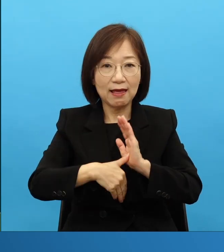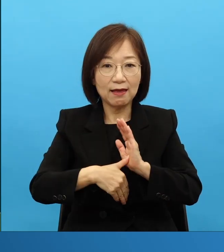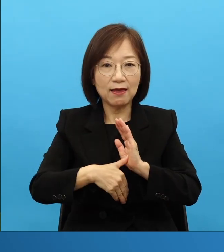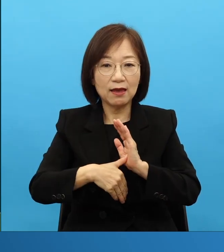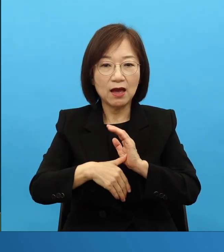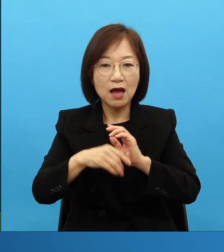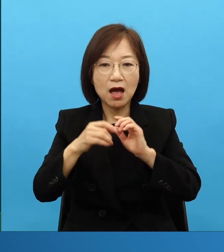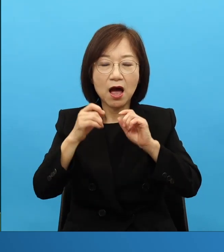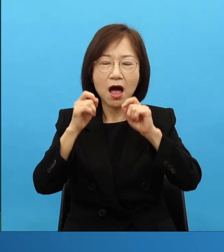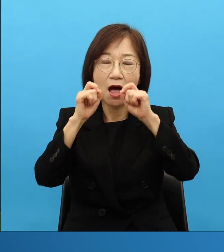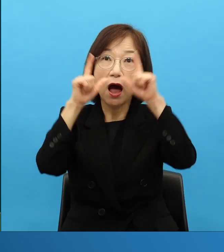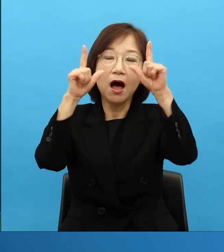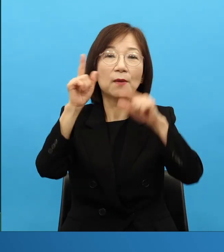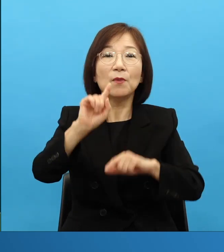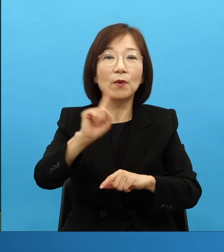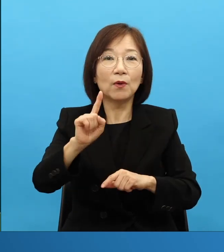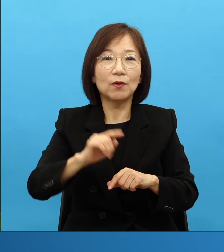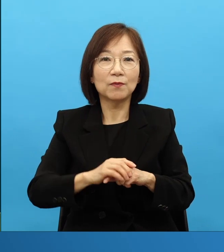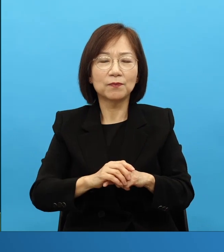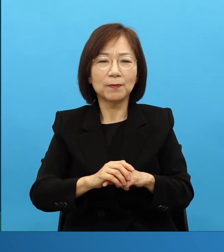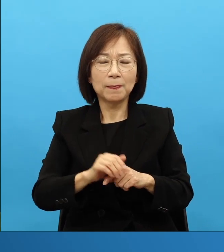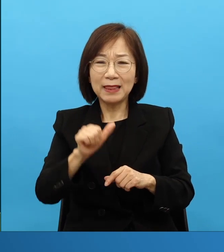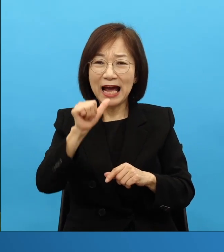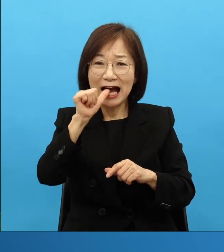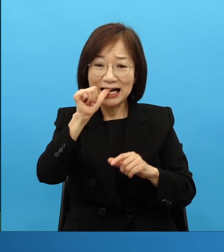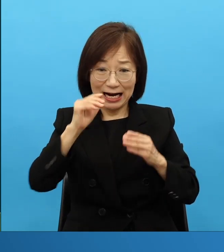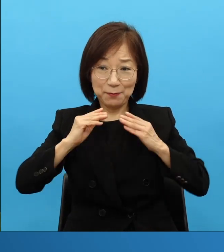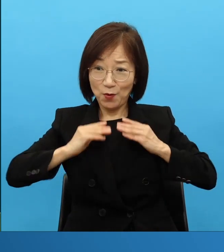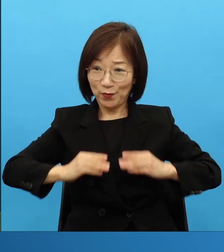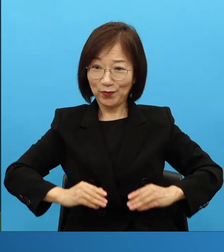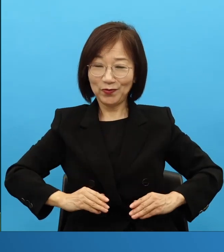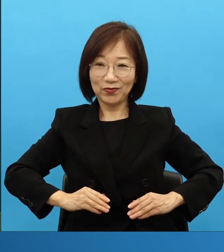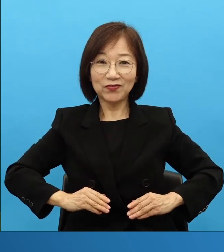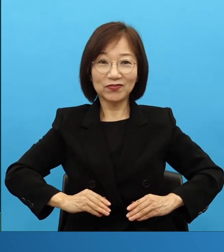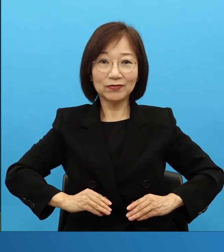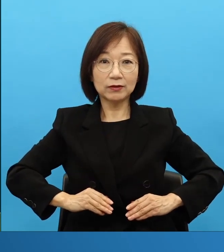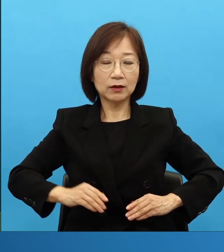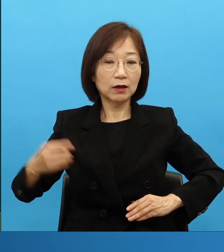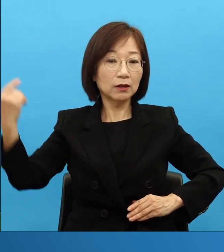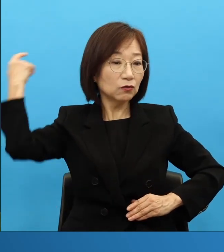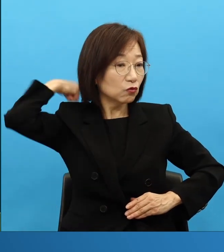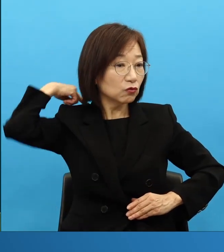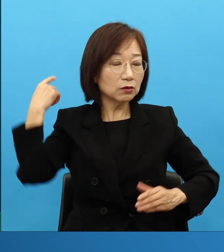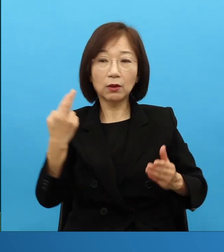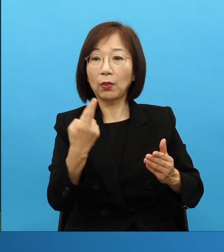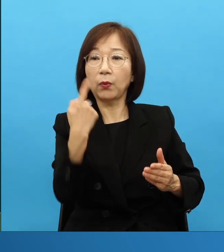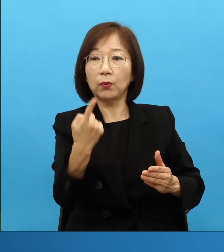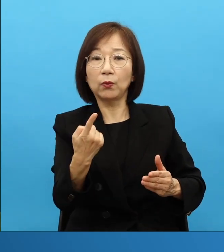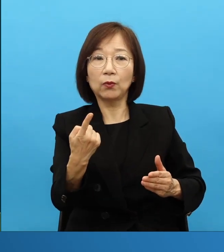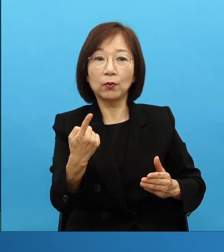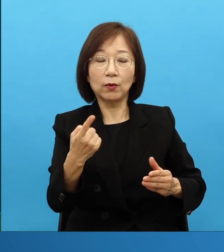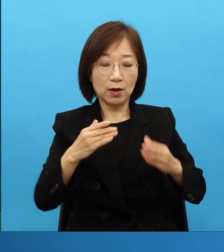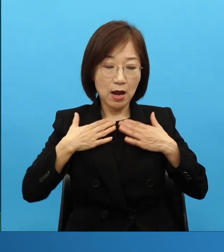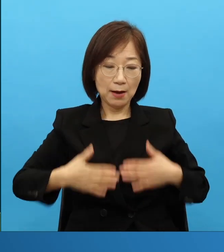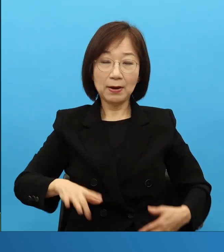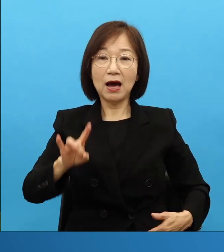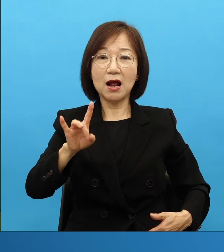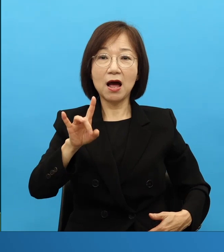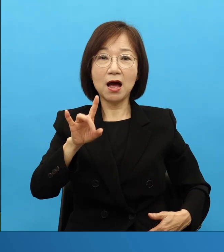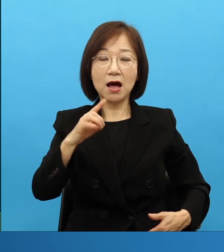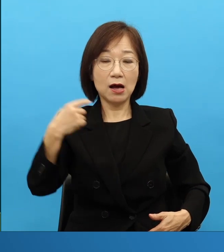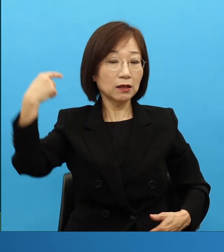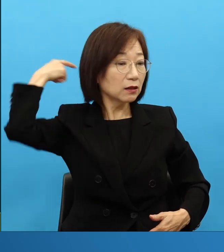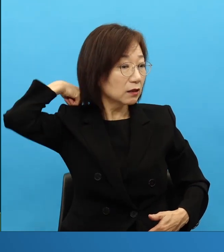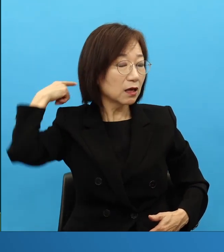he realized. 갑옷을 주었는데 등 뒤가 없어요. They gave him an armor, but there